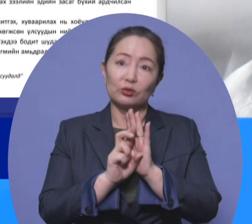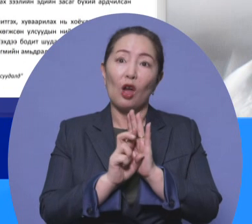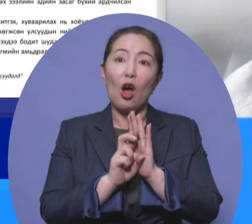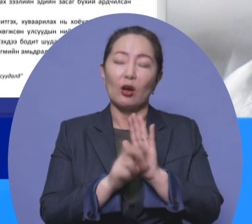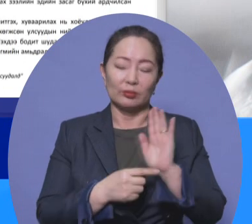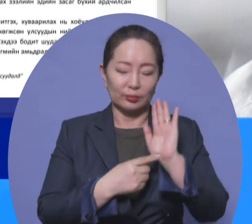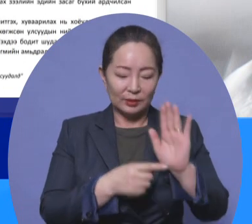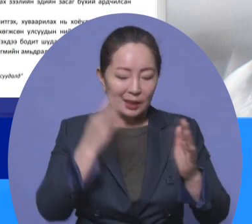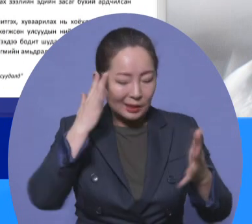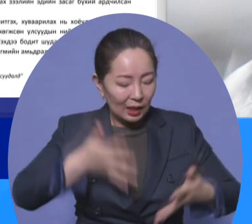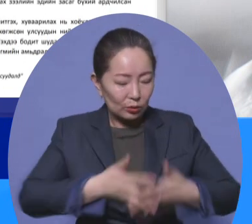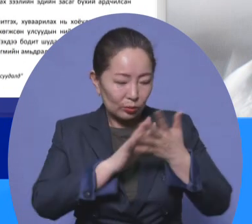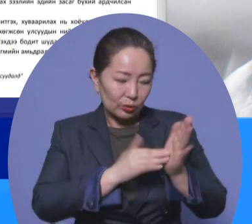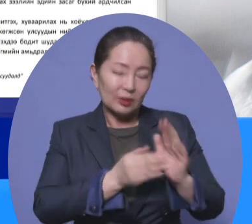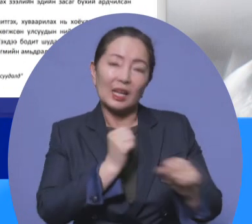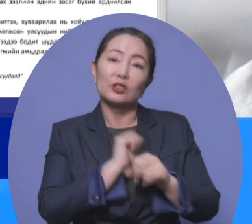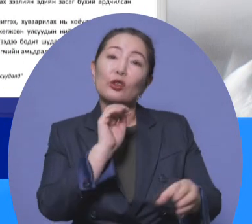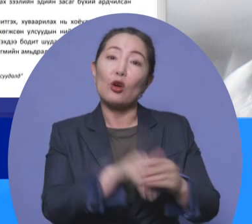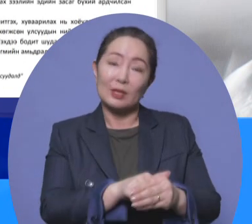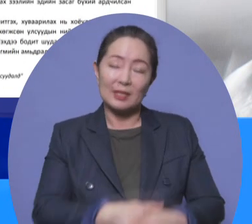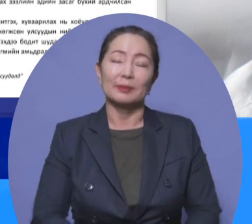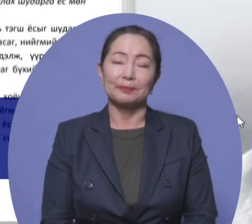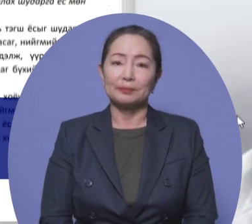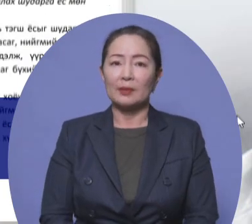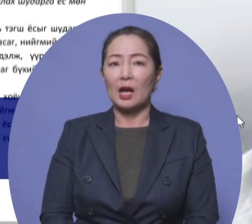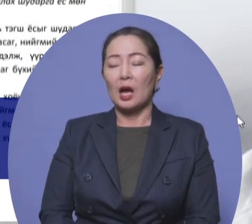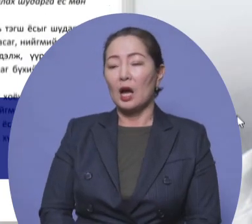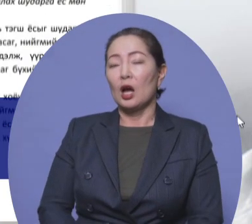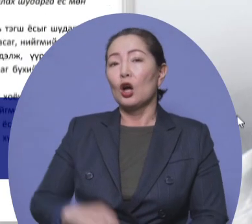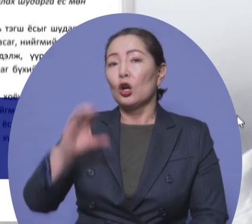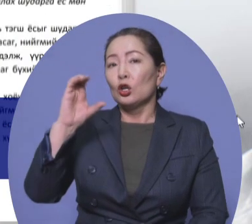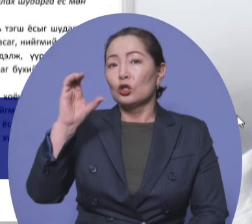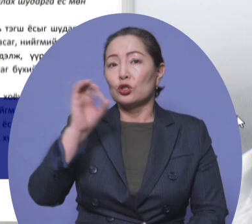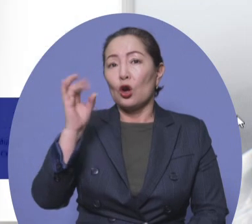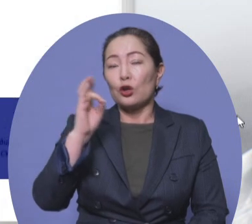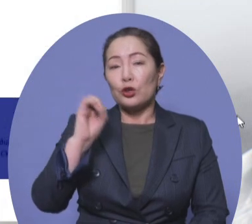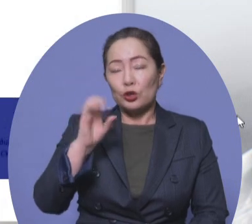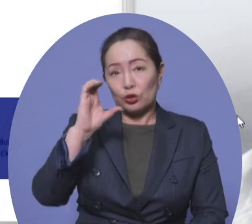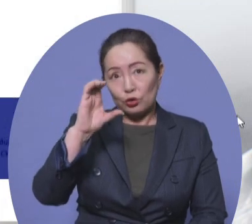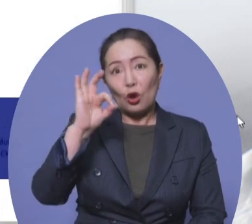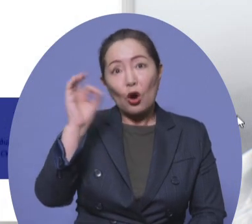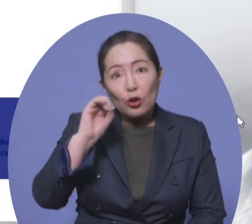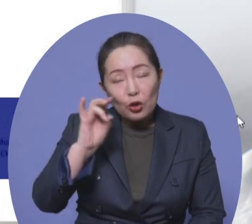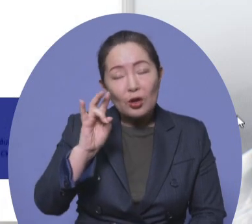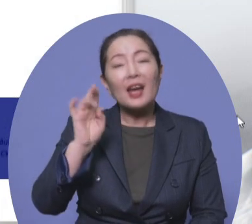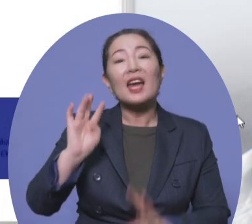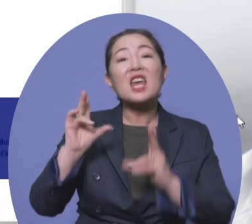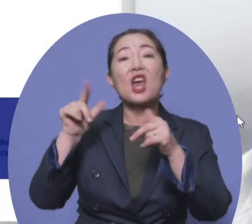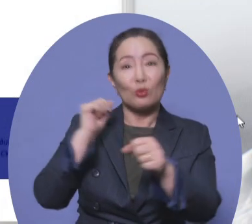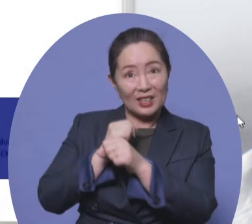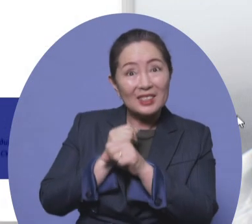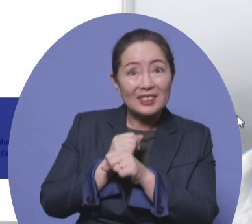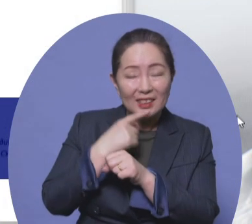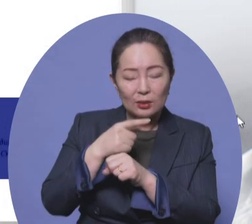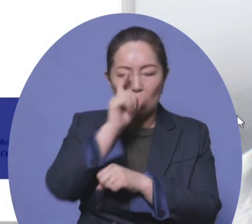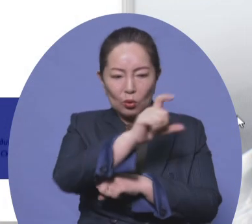гэдгийг бол стратеги төлөвлөгөөний бол үйл ажиллагаанд оруулсан гэсэн үг. Соёлын гэрэлх үйл ажиллагаа гэдэг болвол одоо ер нь бол хүмүүсийг